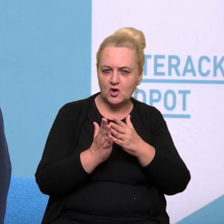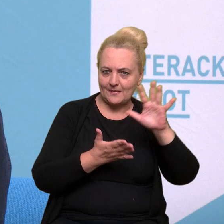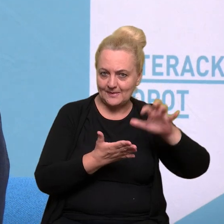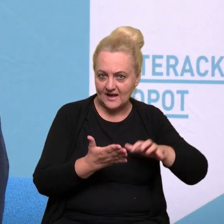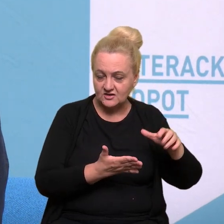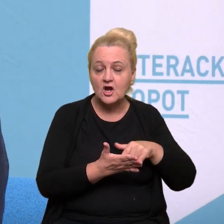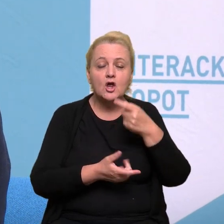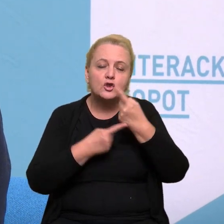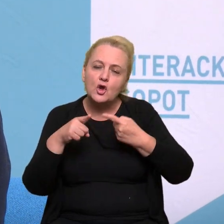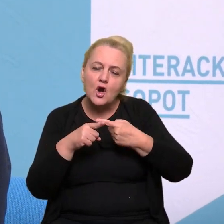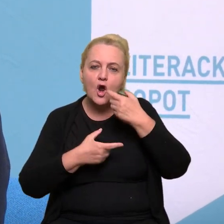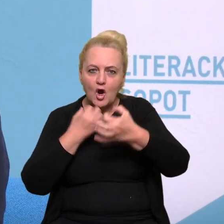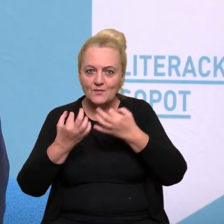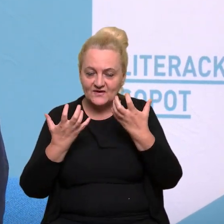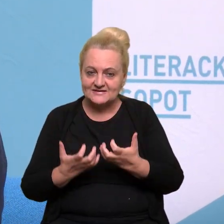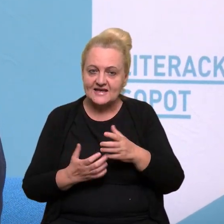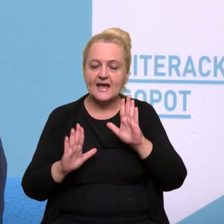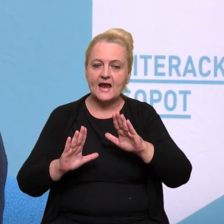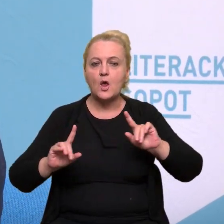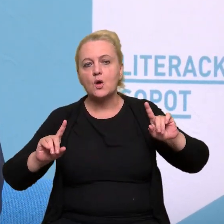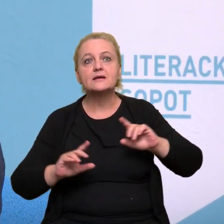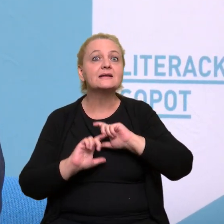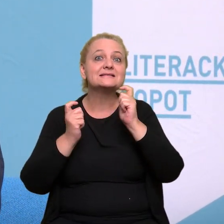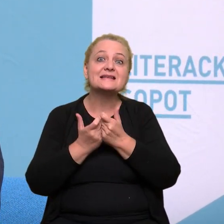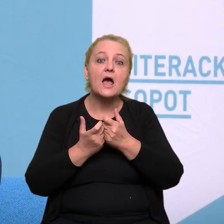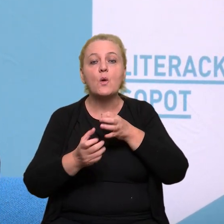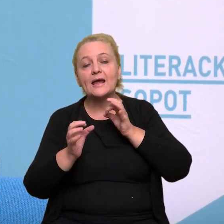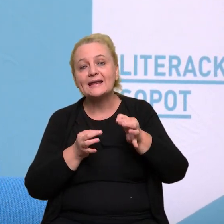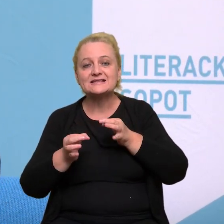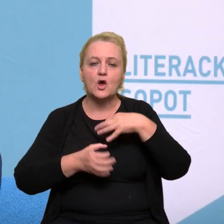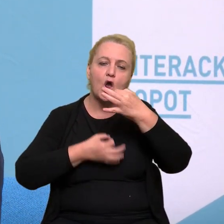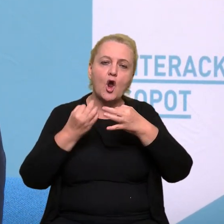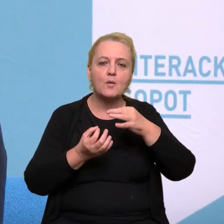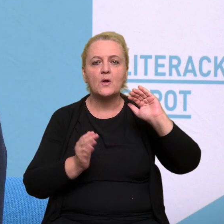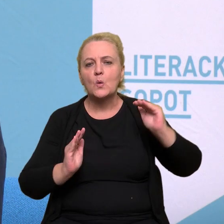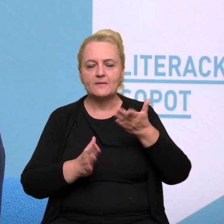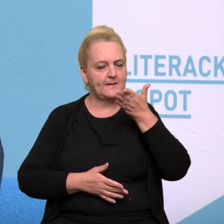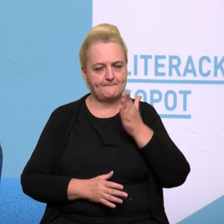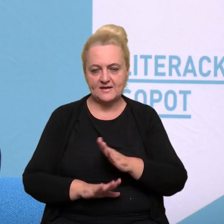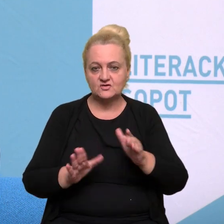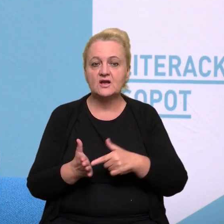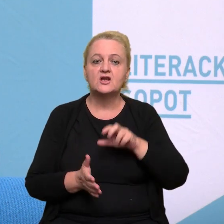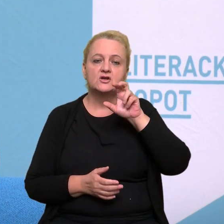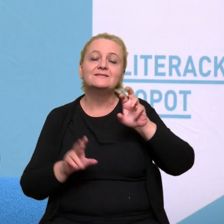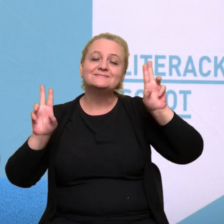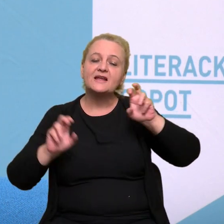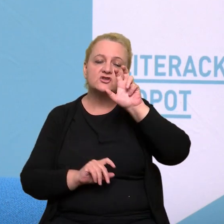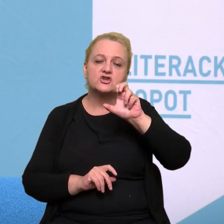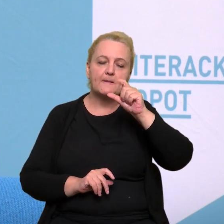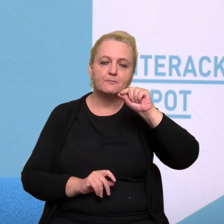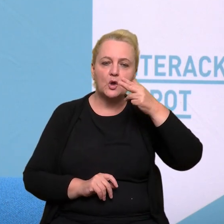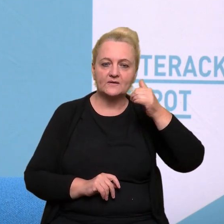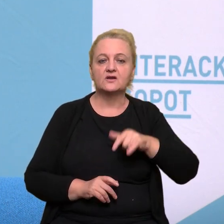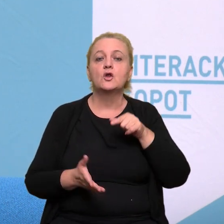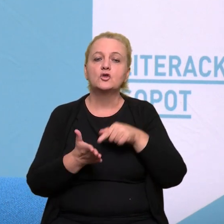trochę Państwu opowiedzieć, ale też, żeby nie streszczać całej treści książki. Czempionki to są